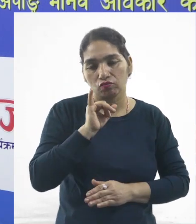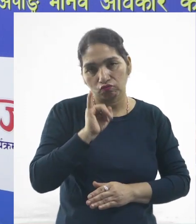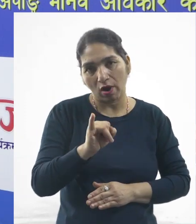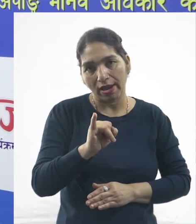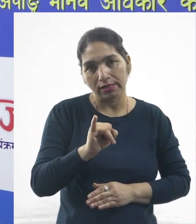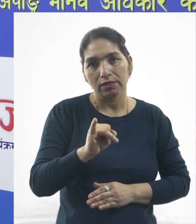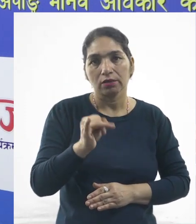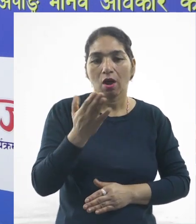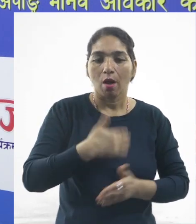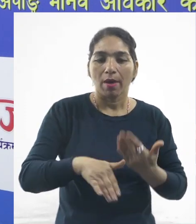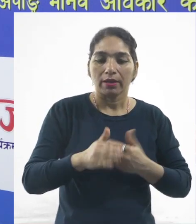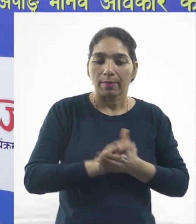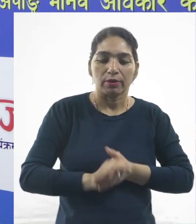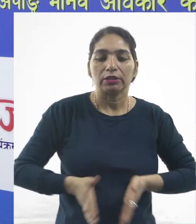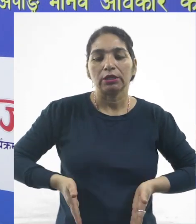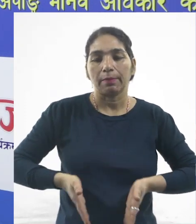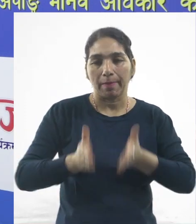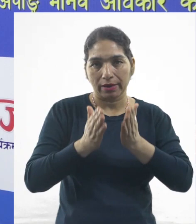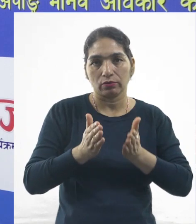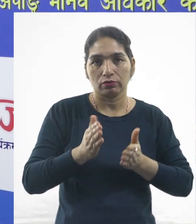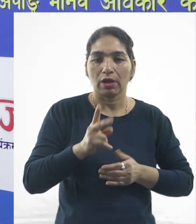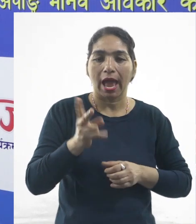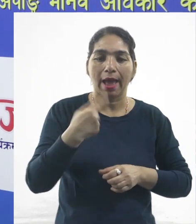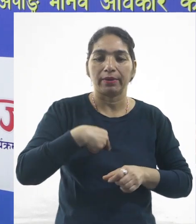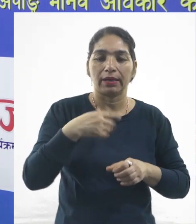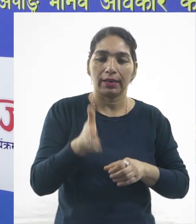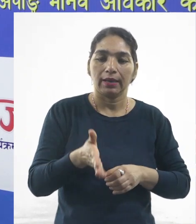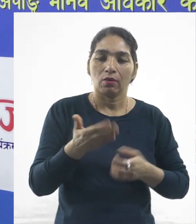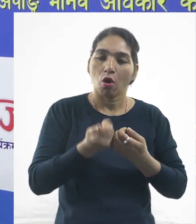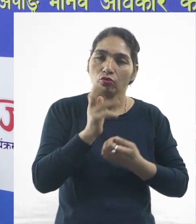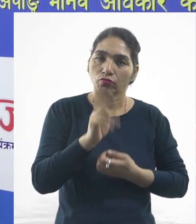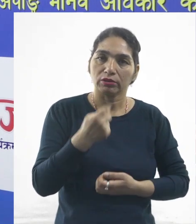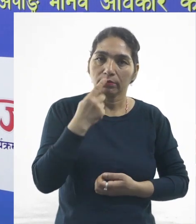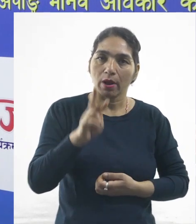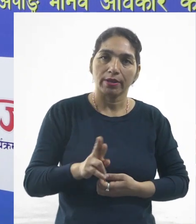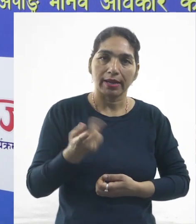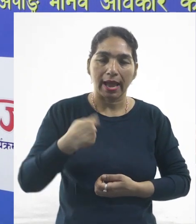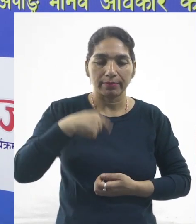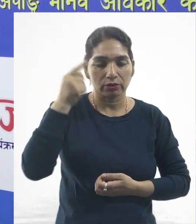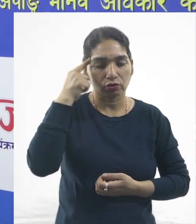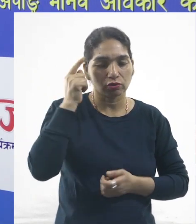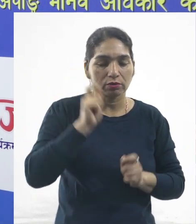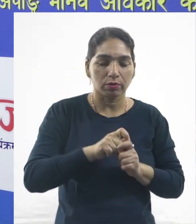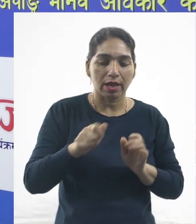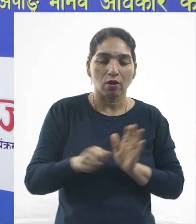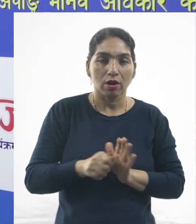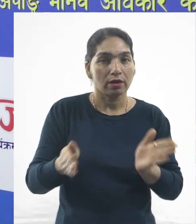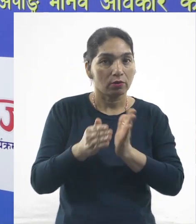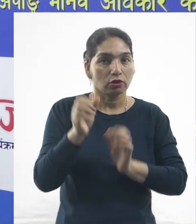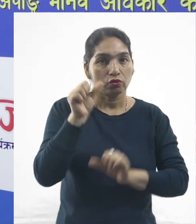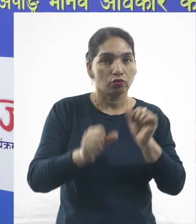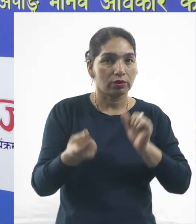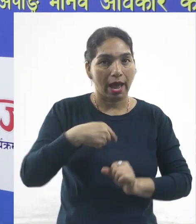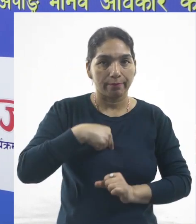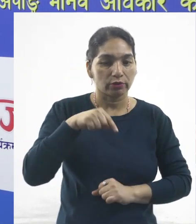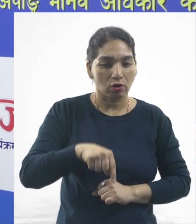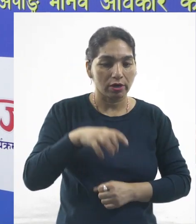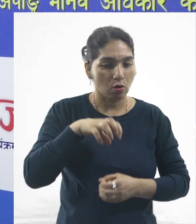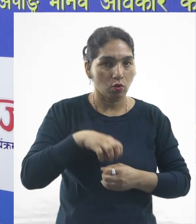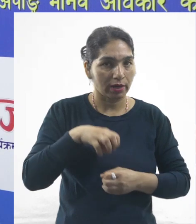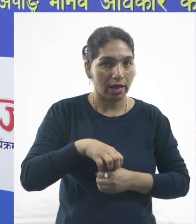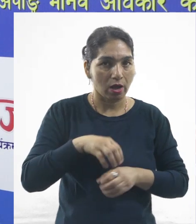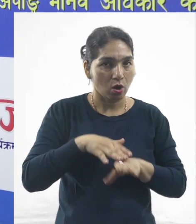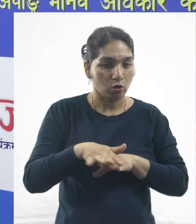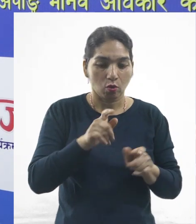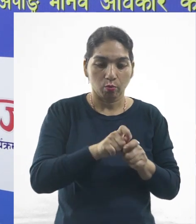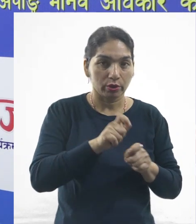अपाङ्गता मैत्री बाटोहरू होइन, यो चाहिँ हामीले गर्नुपर्छ भनेर चाहिँ अब हामीले चाहिँ सोच बनाएर अगाडि बढ्दैछौँ। जुन हाम्रो चाहिँ अहिले वडाहरू